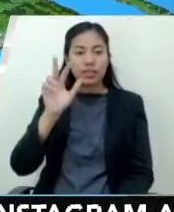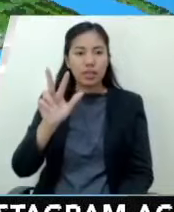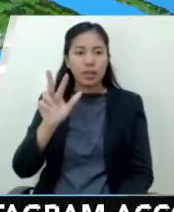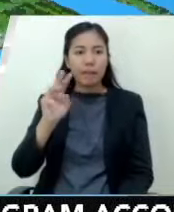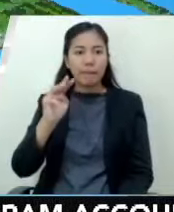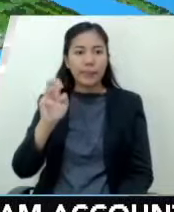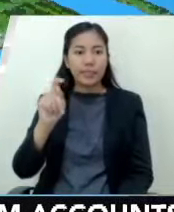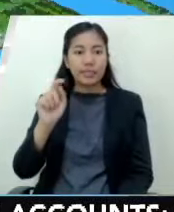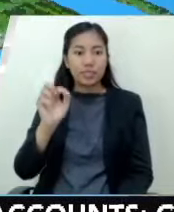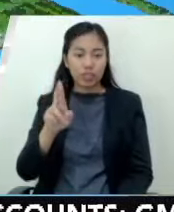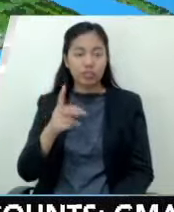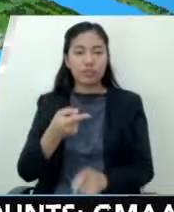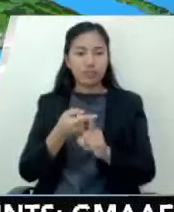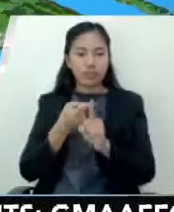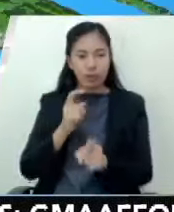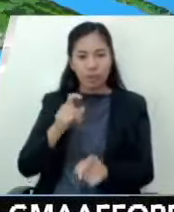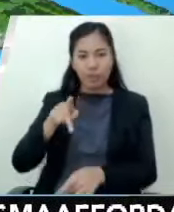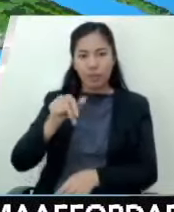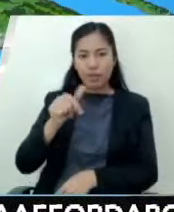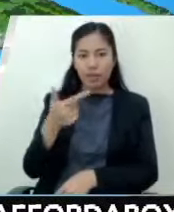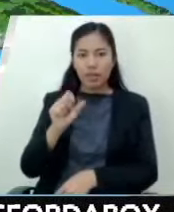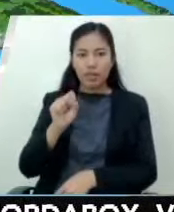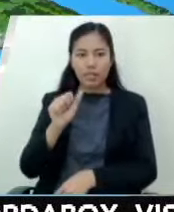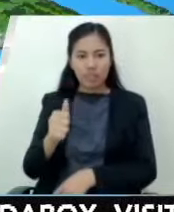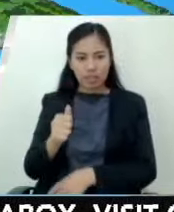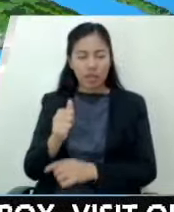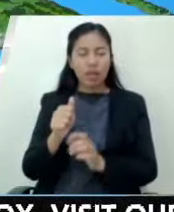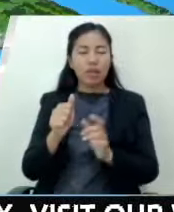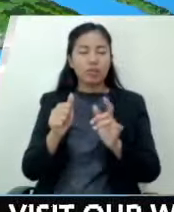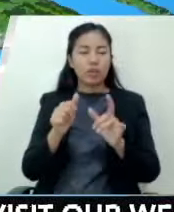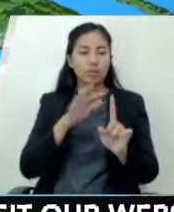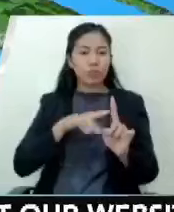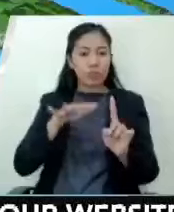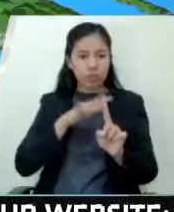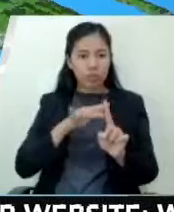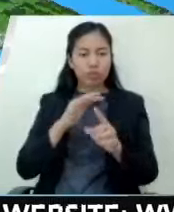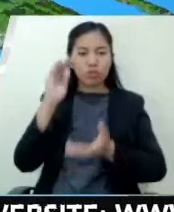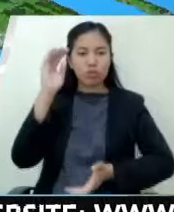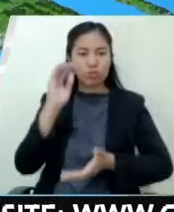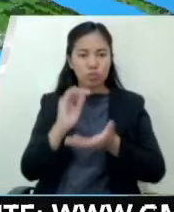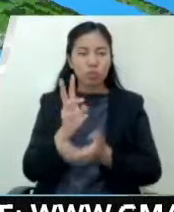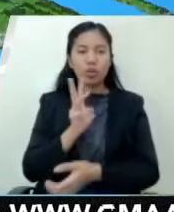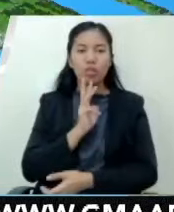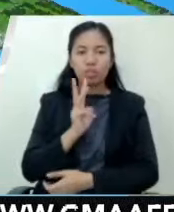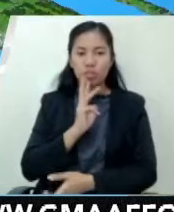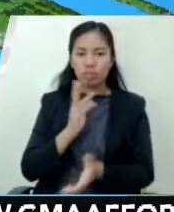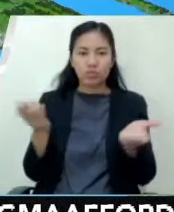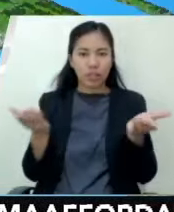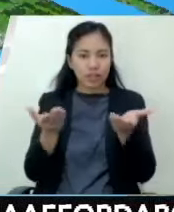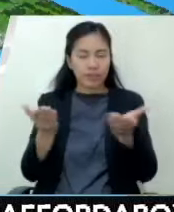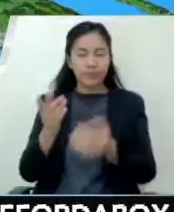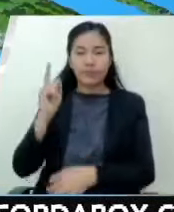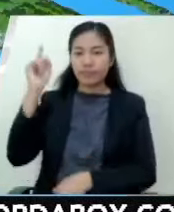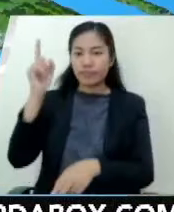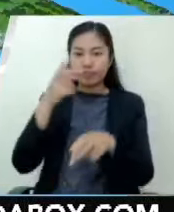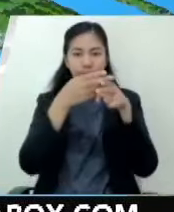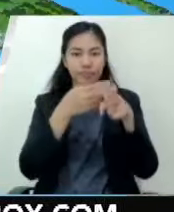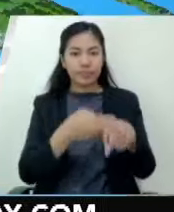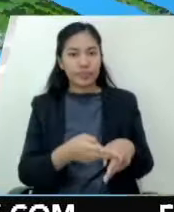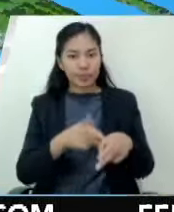PAGASA. Bumaba rin ang tubig sa Ipo, La Mesa, Amboklao, San Roque, Pantabangan, Magat at